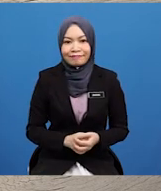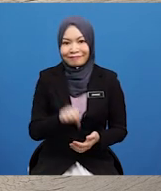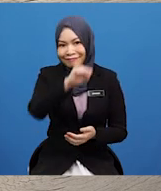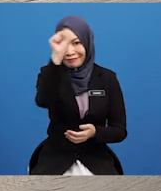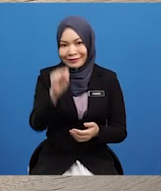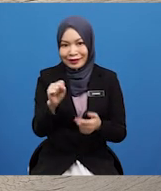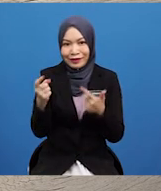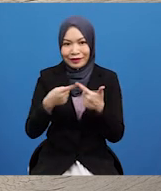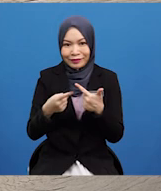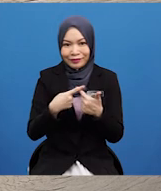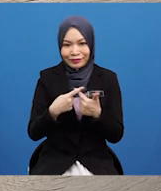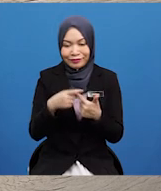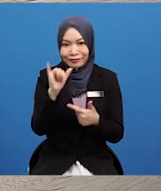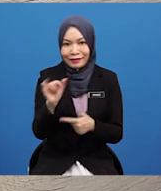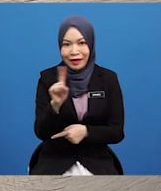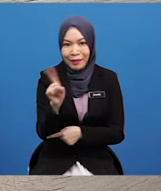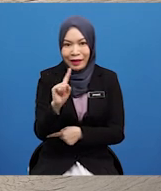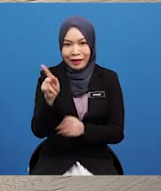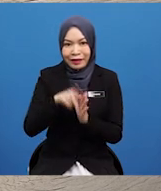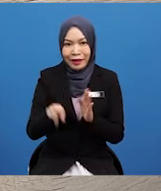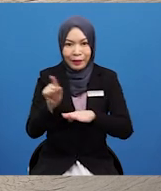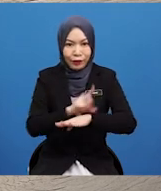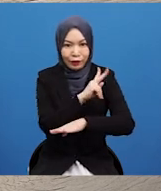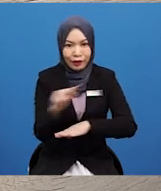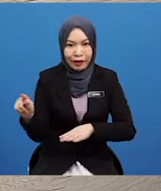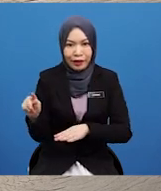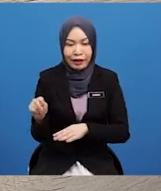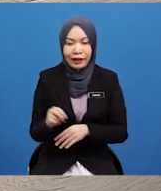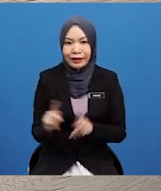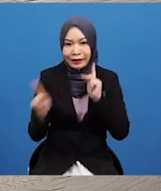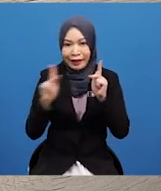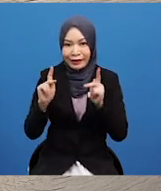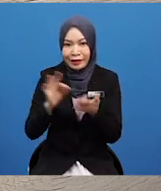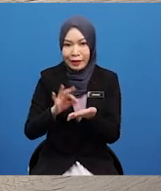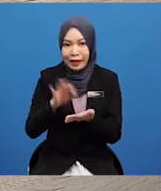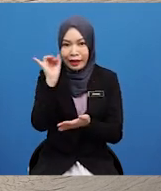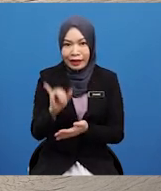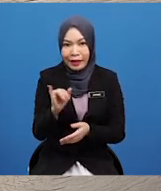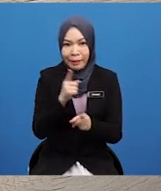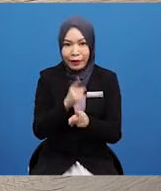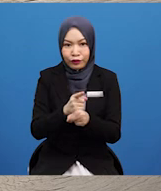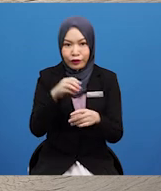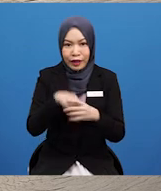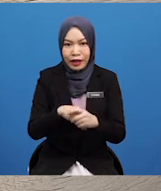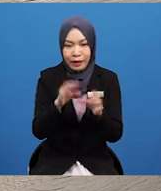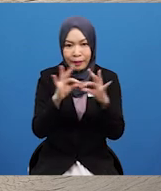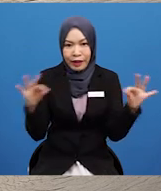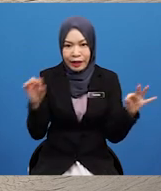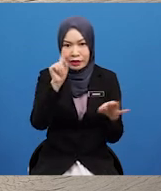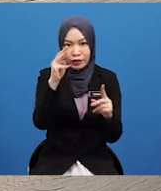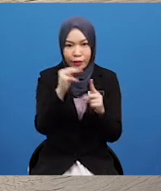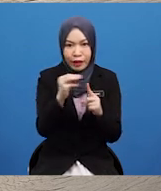Soalan 2. Yang manakah penggunaan kata bilangan yang betul dalam ayat? Satu markah